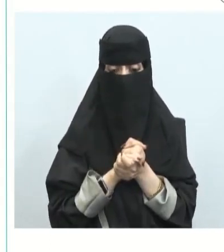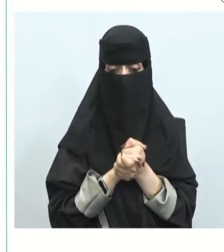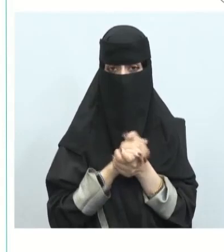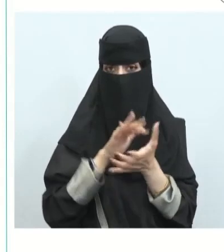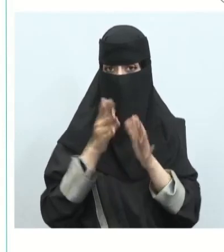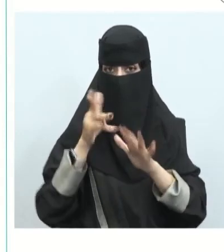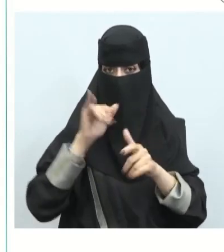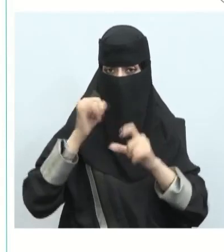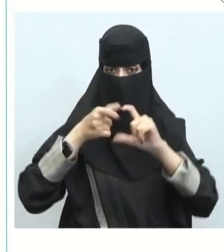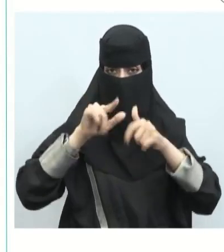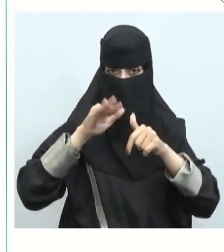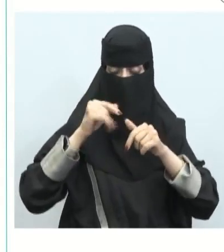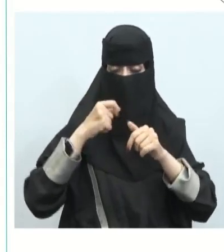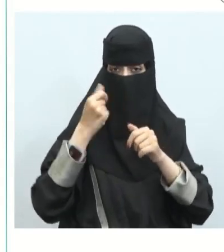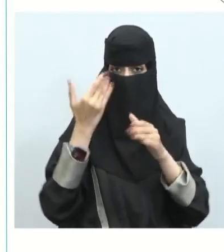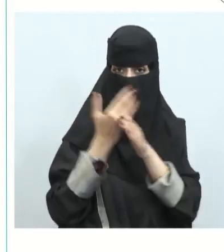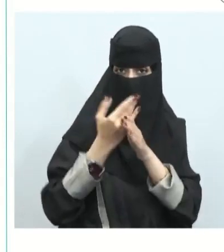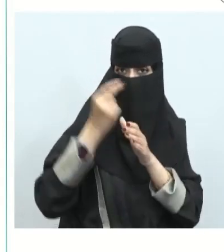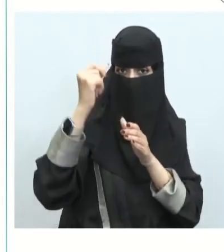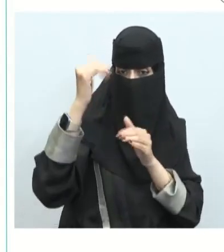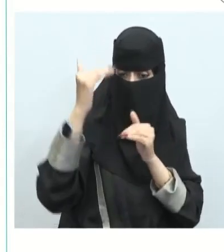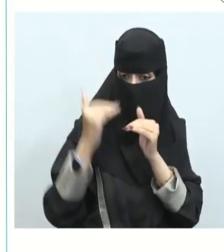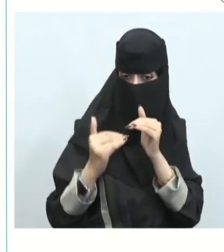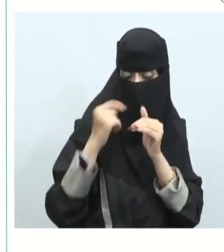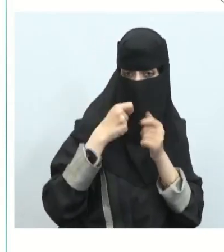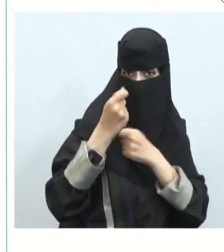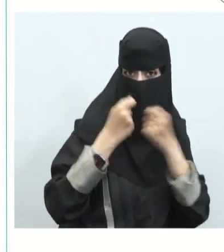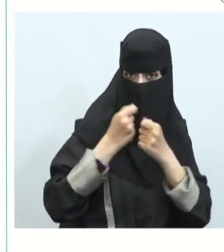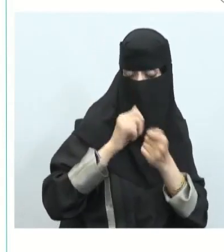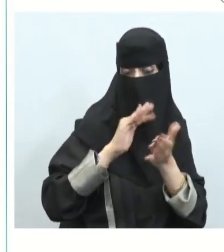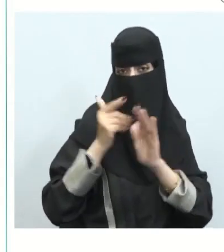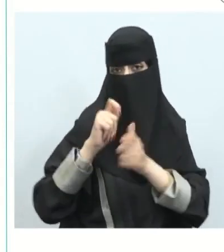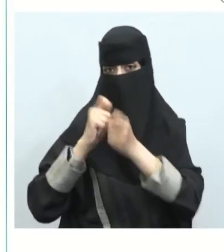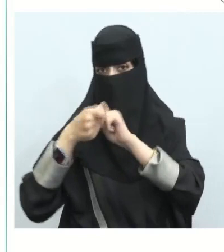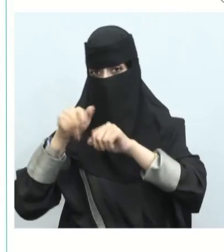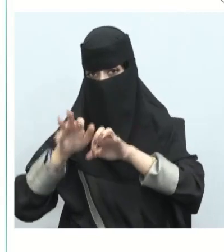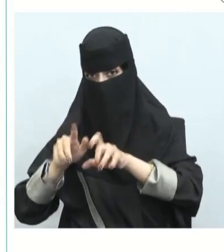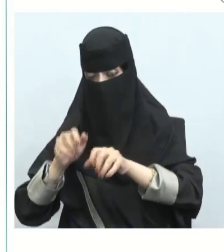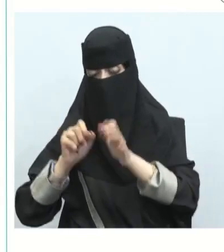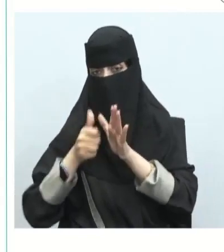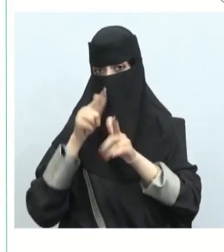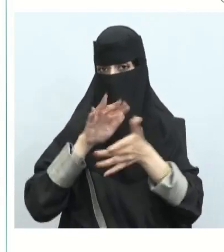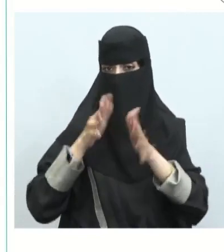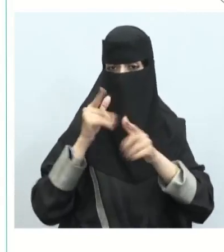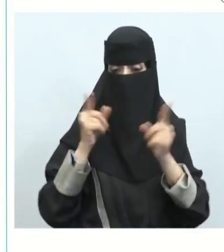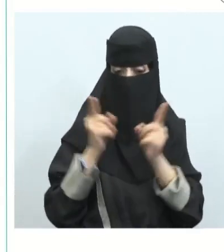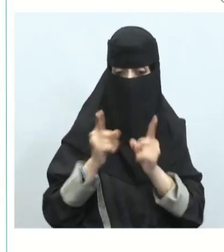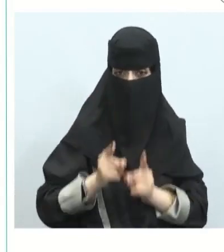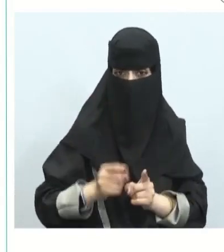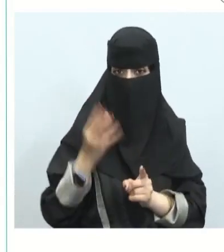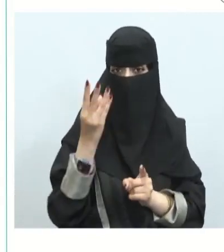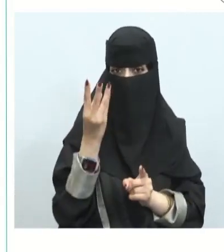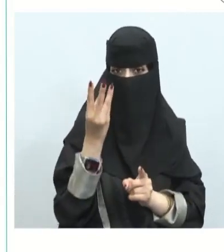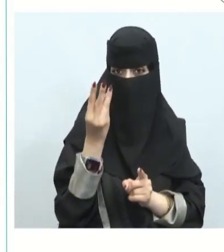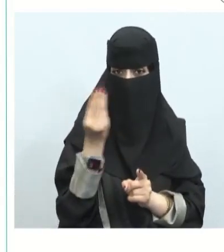مثلا نتيجه انخفاض المبيعات او انخفاض بعض الامور او التغير ال تقنيات جديده قد تقلص الموظفين وهذا جزء